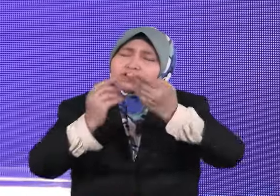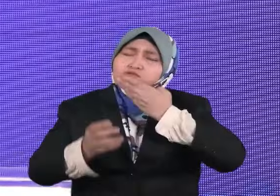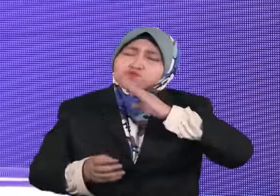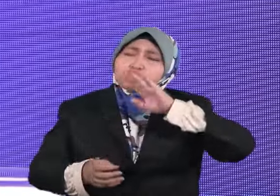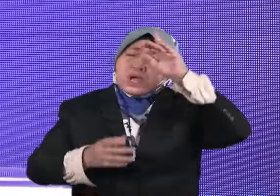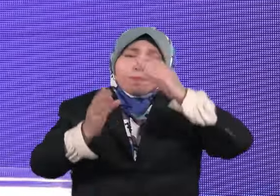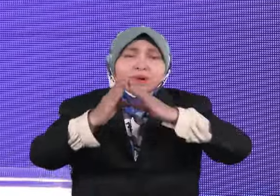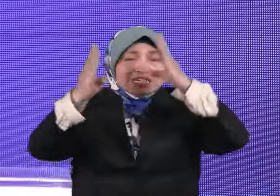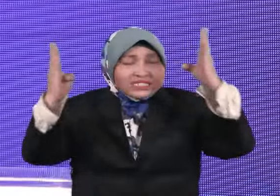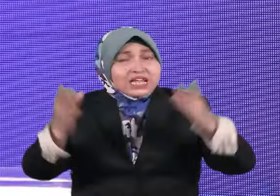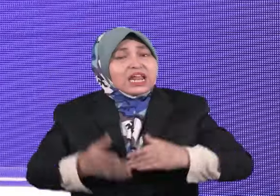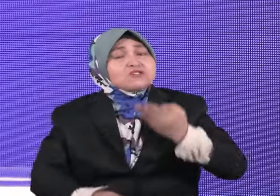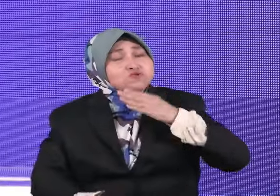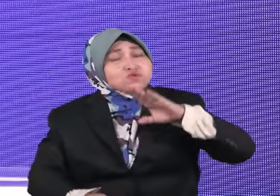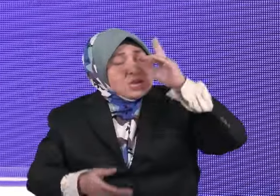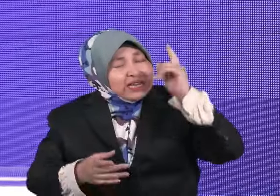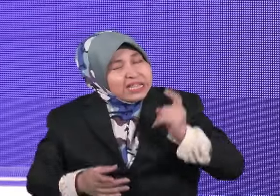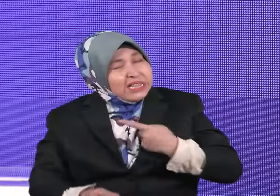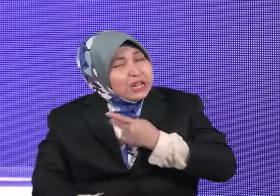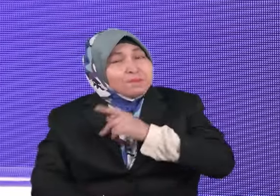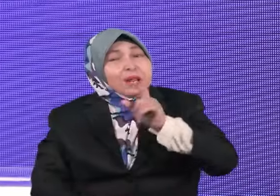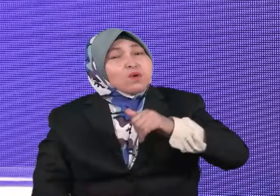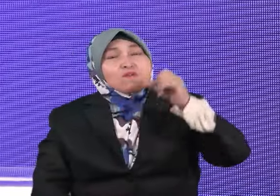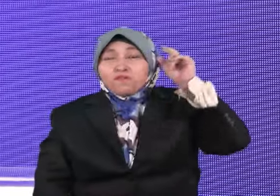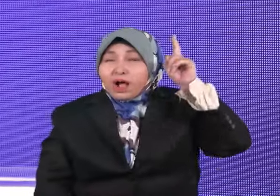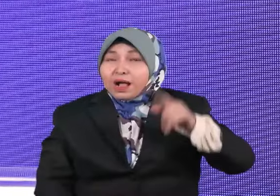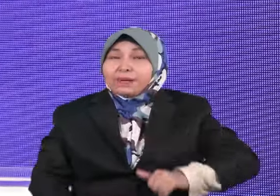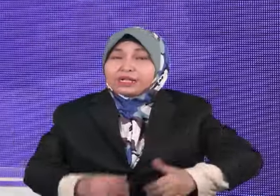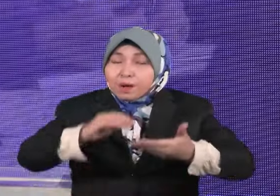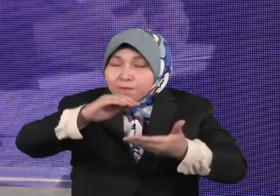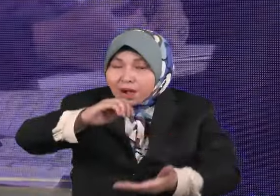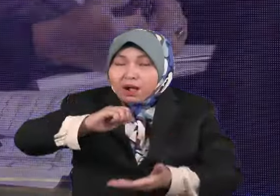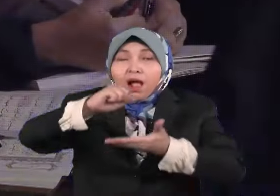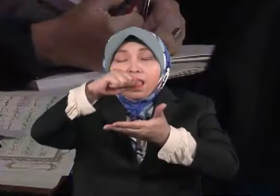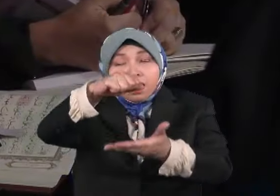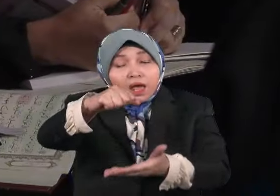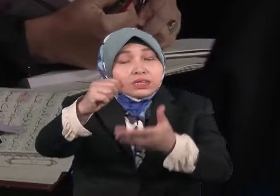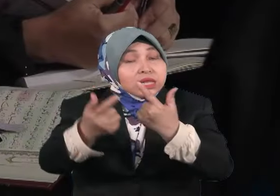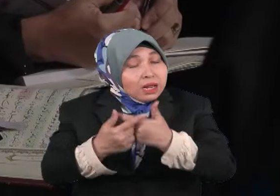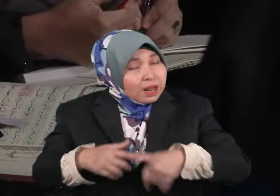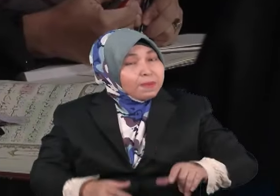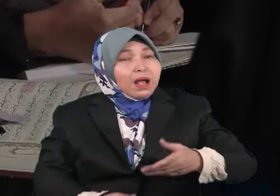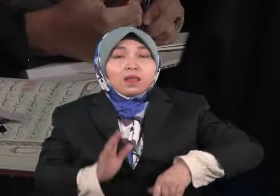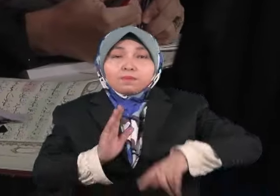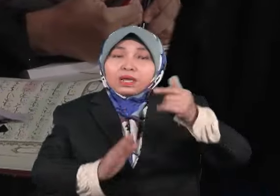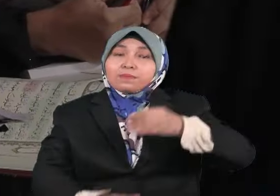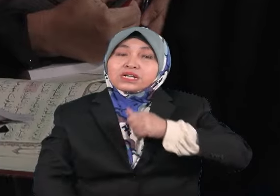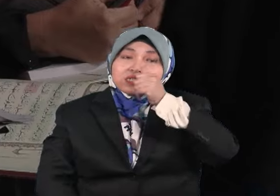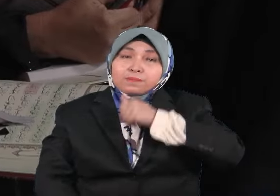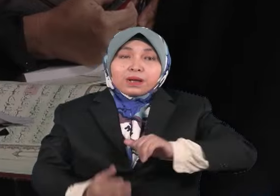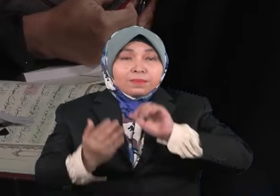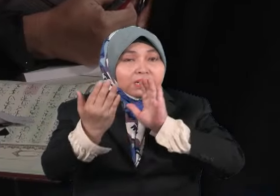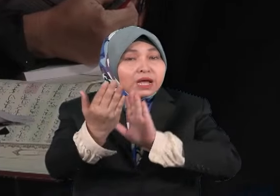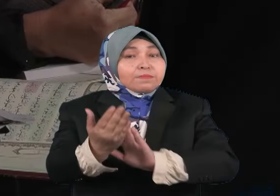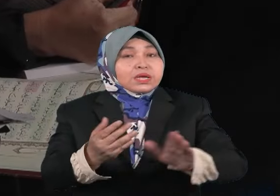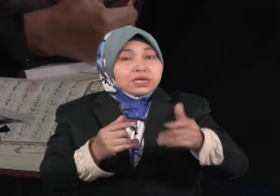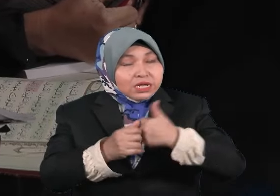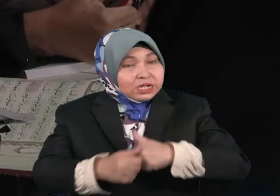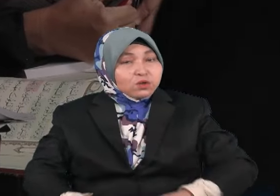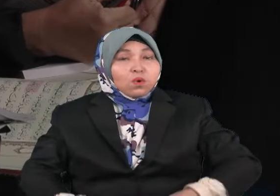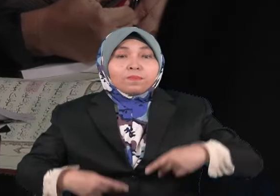syukur inilah yang perlu kita faham sebagai bekalan untuk lebih bersabar di dalam kehidupan, menghadapi ujian dalam